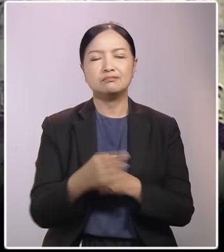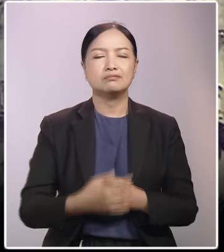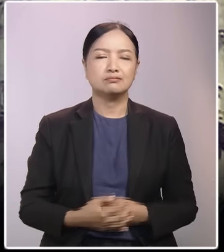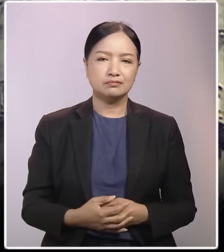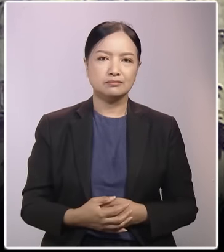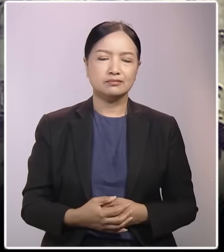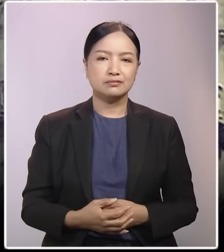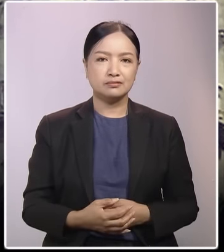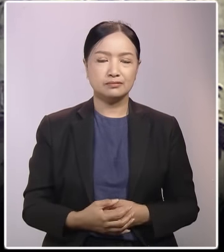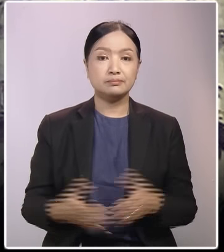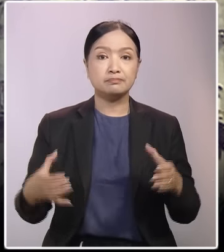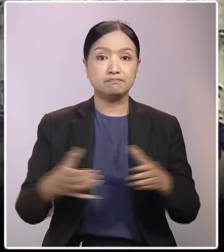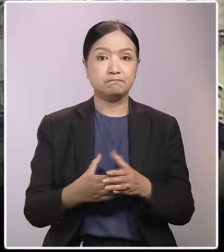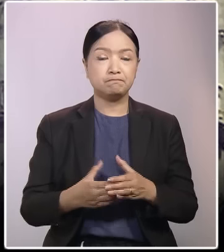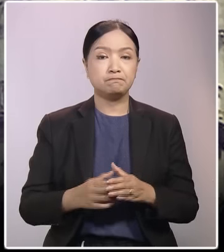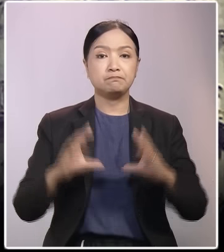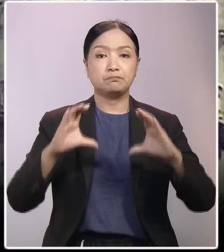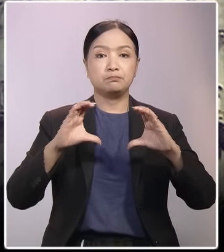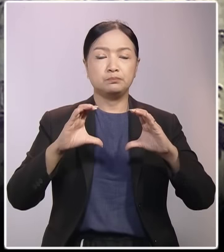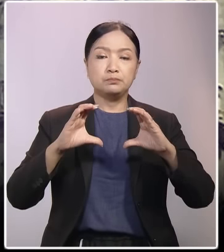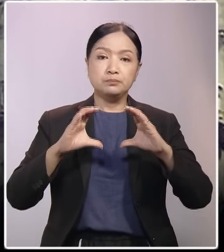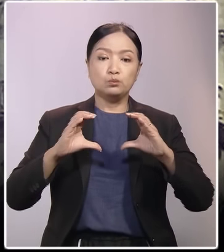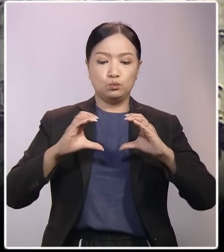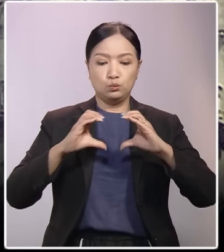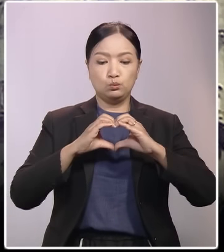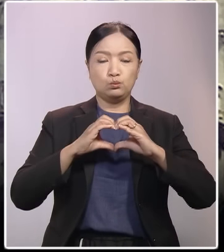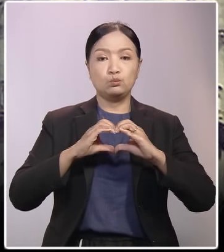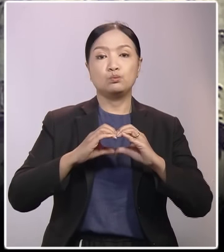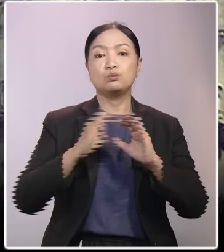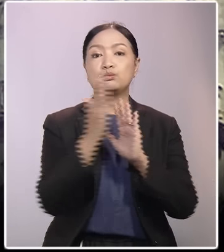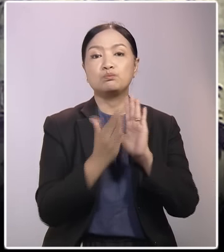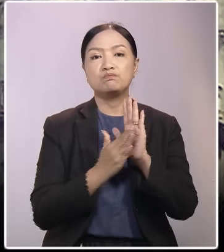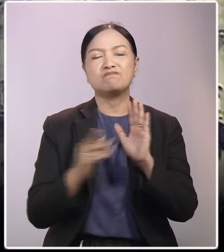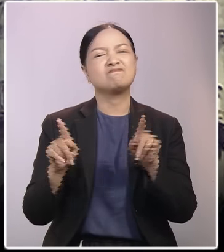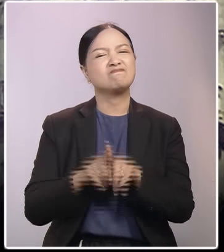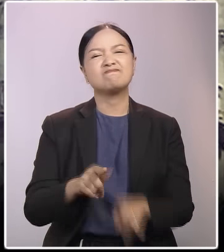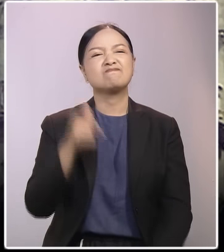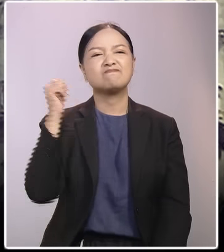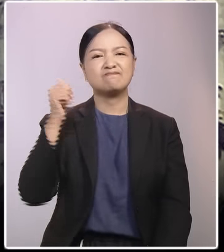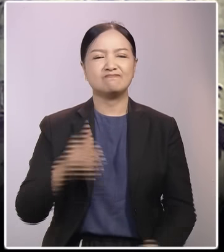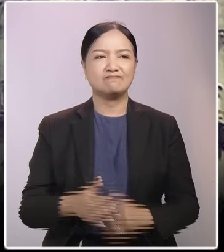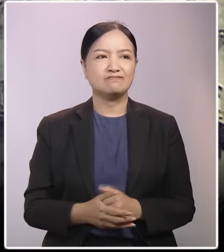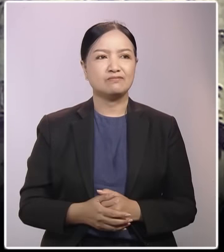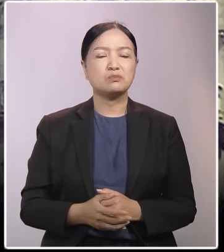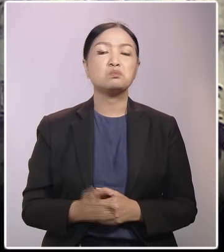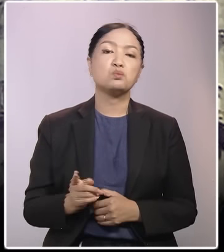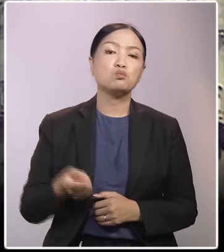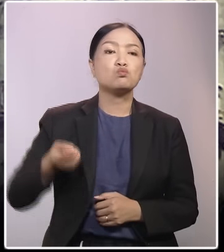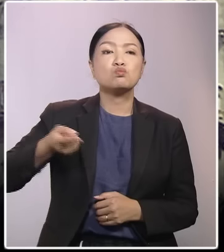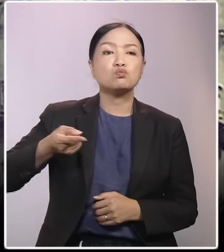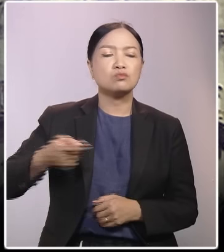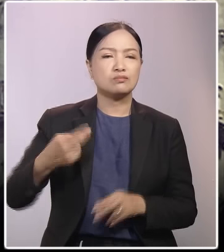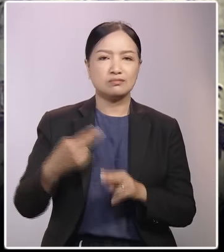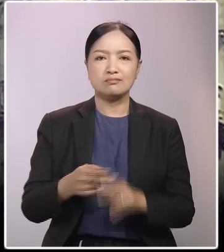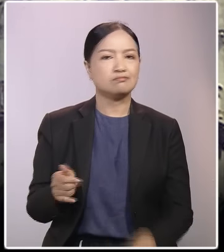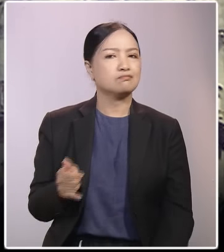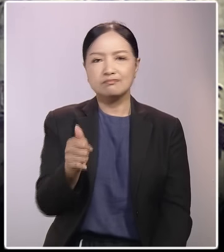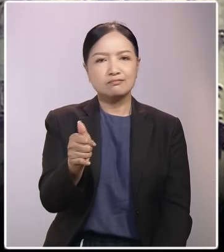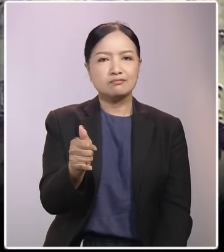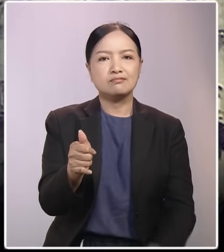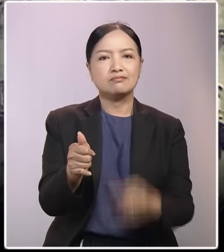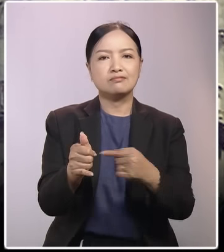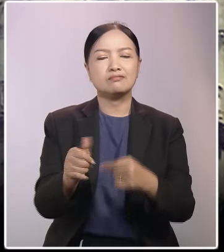นะคะครับพรรคภูมิใจไทยเองนะคะก็เหมือนเดิมนะคุณผู้ชมนะพรรภูมิใจไทยก็ยังนอนมายังมีชื่อของคุณ